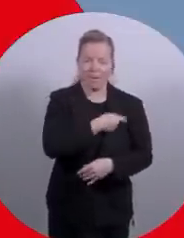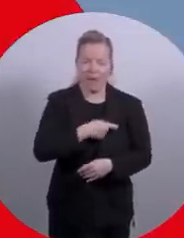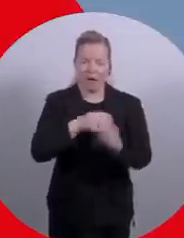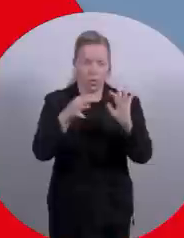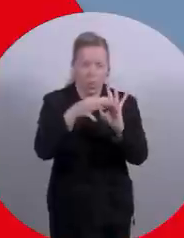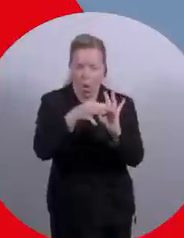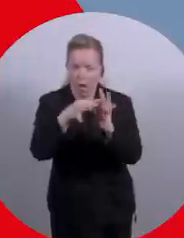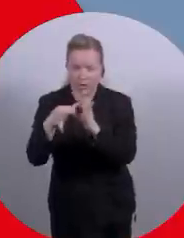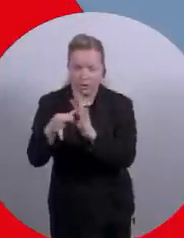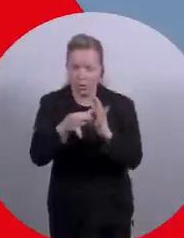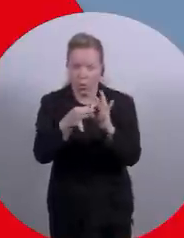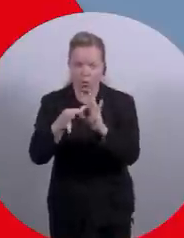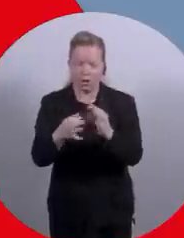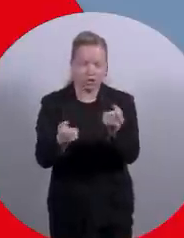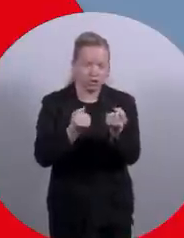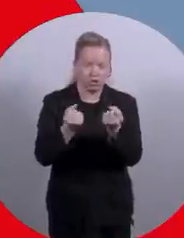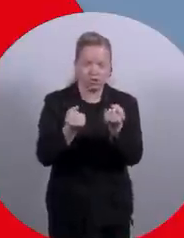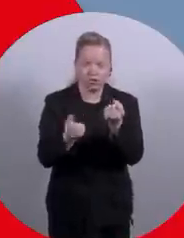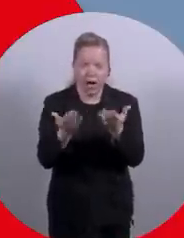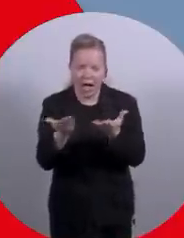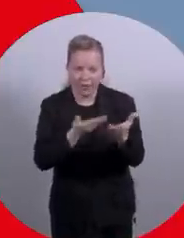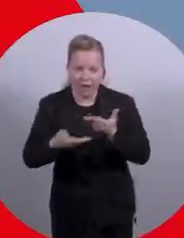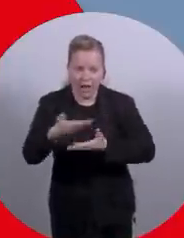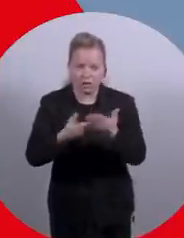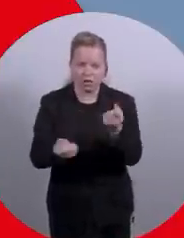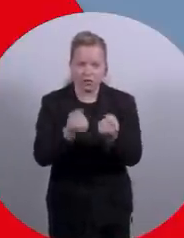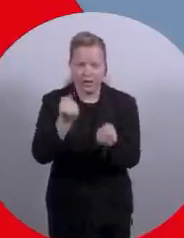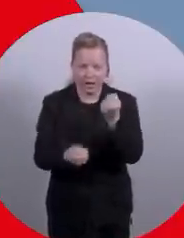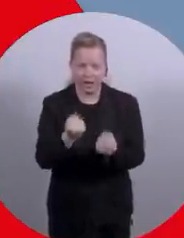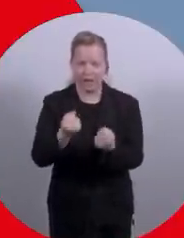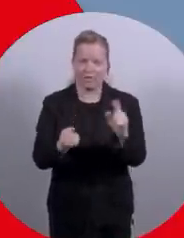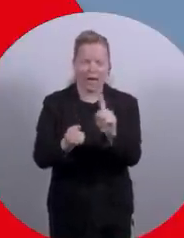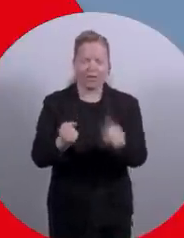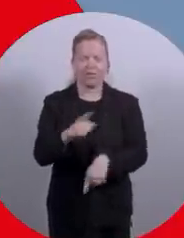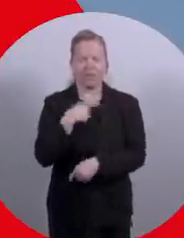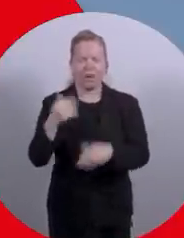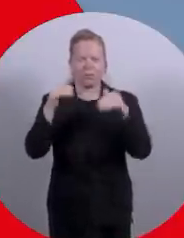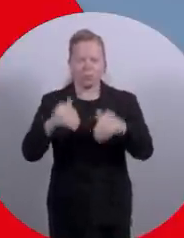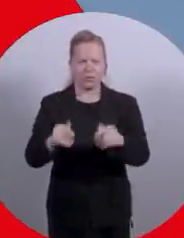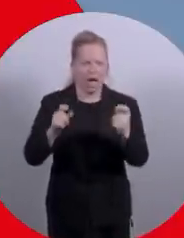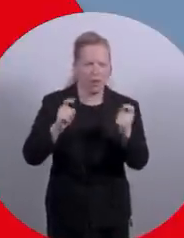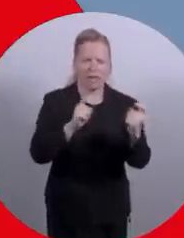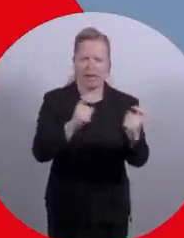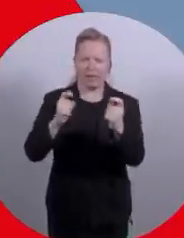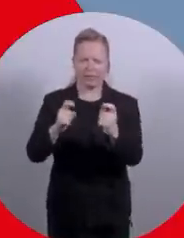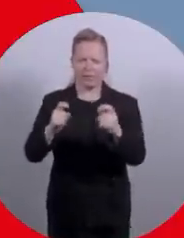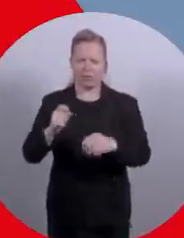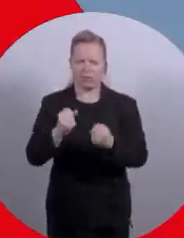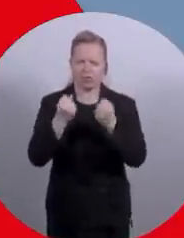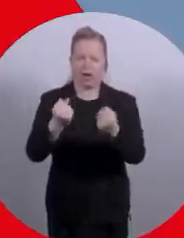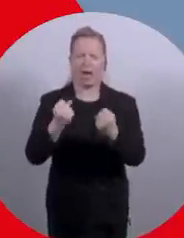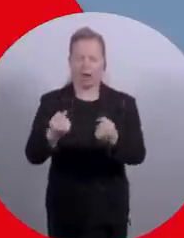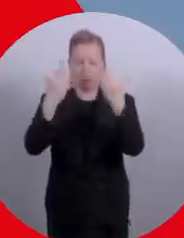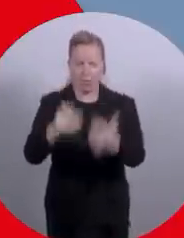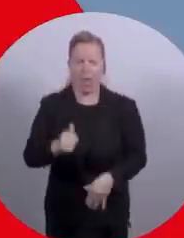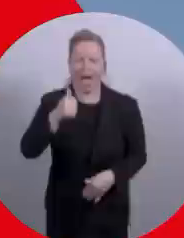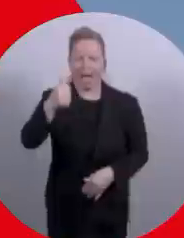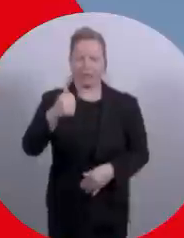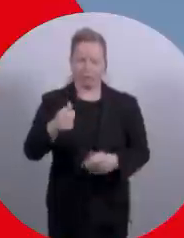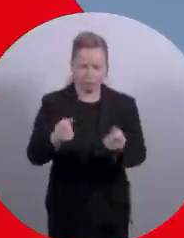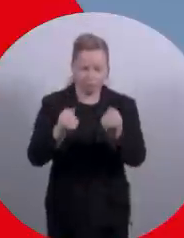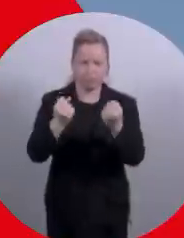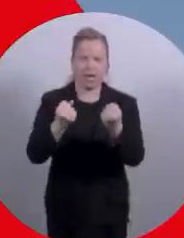irgendwie zu verhandeln haben na wir müssen so stark sein in der Auseinandersetzung so klar die Nummer eins das sind die anderen für uns